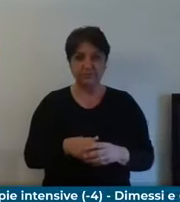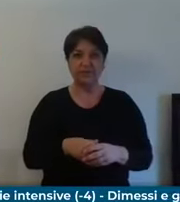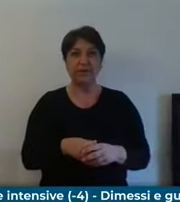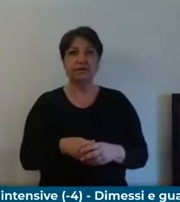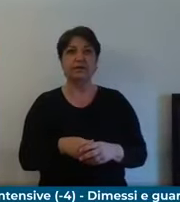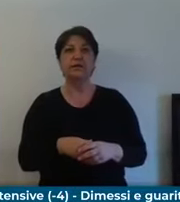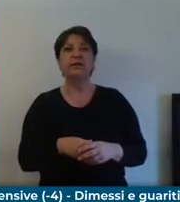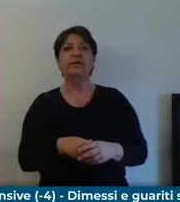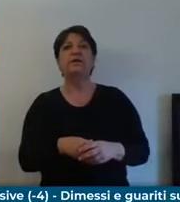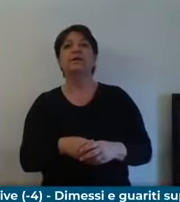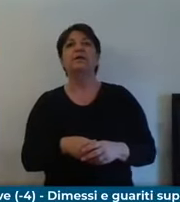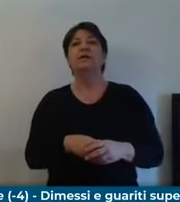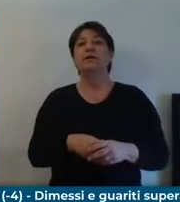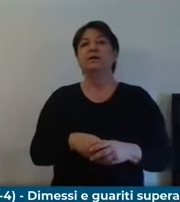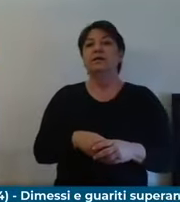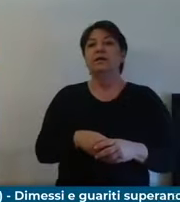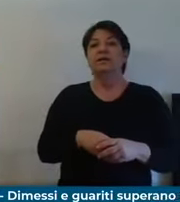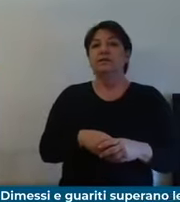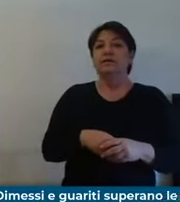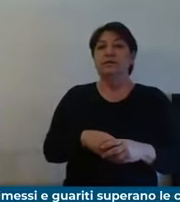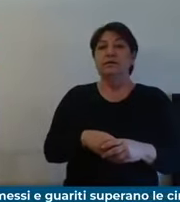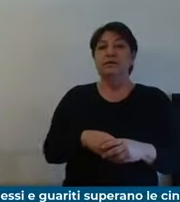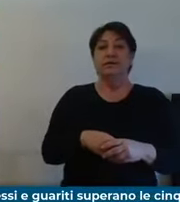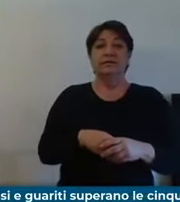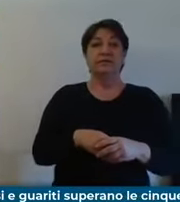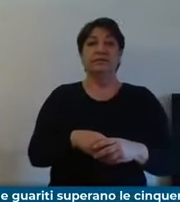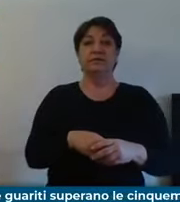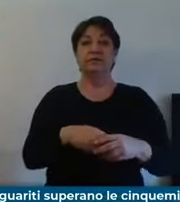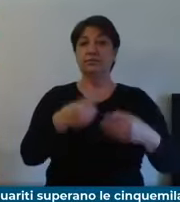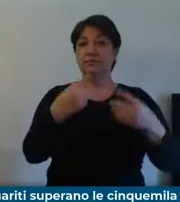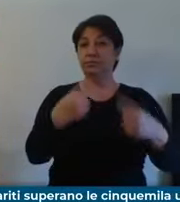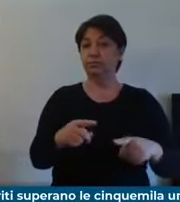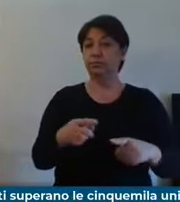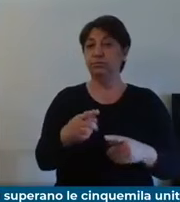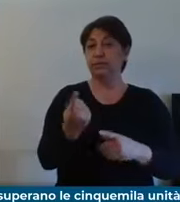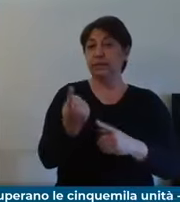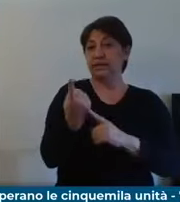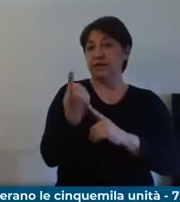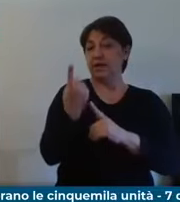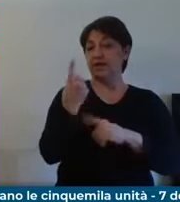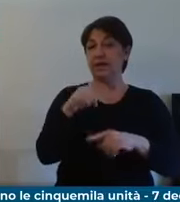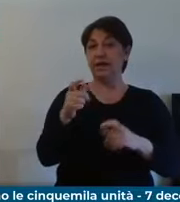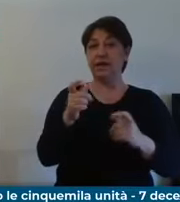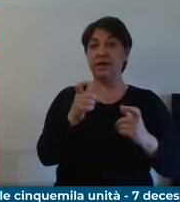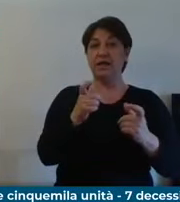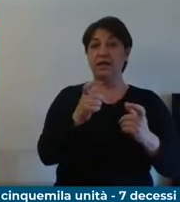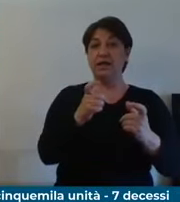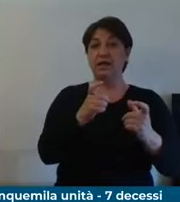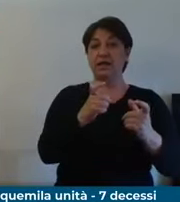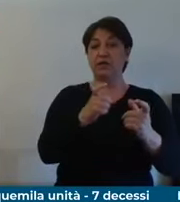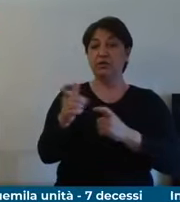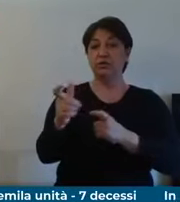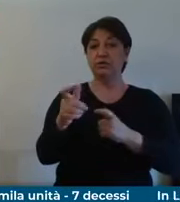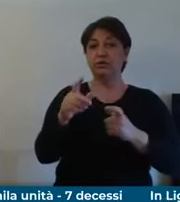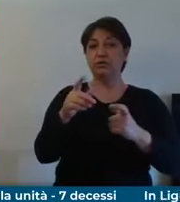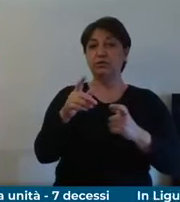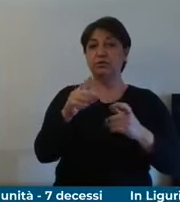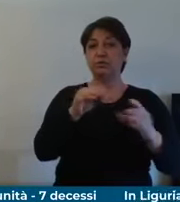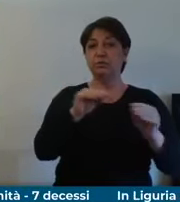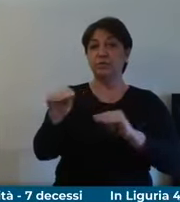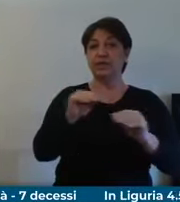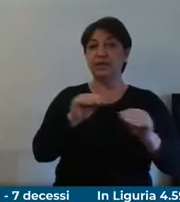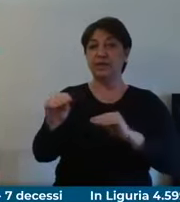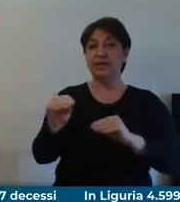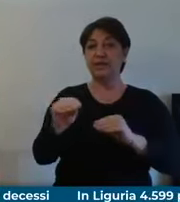la solita osservazione sugli spostamenti di ieri, che sembra che siamo proprio genovesi metodici, sono